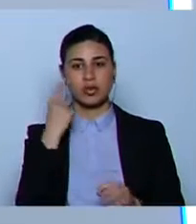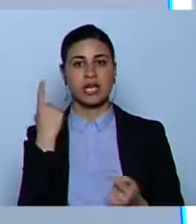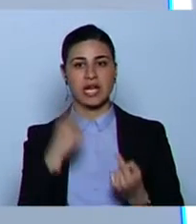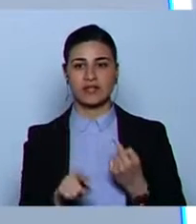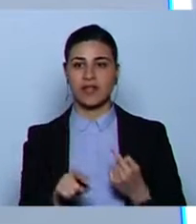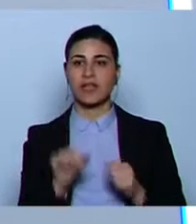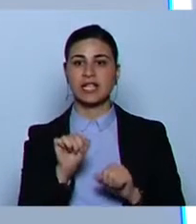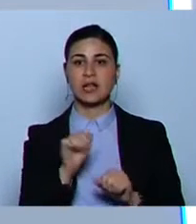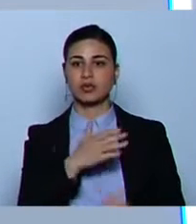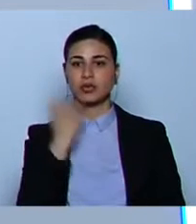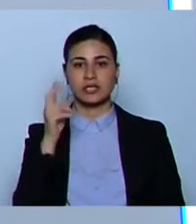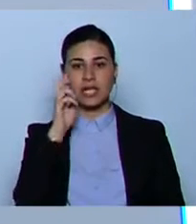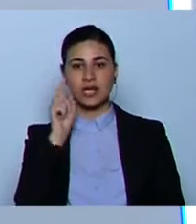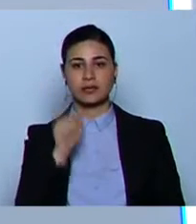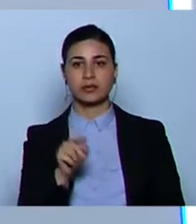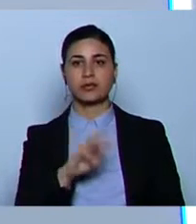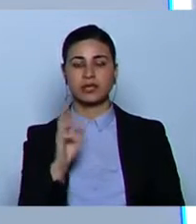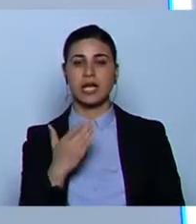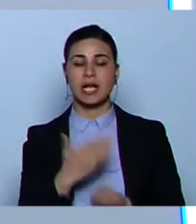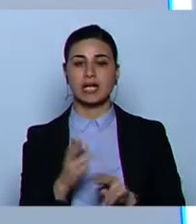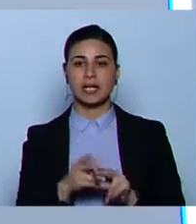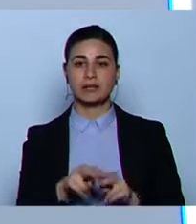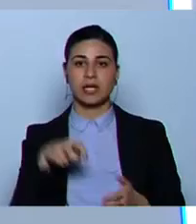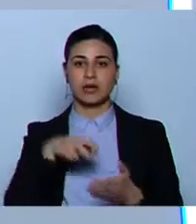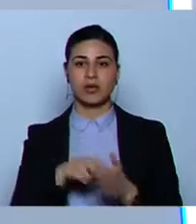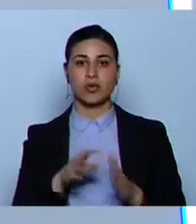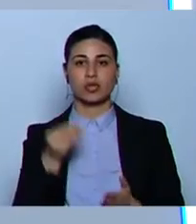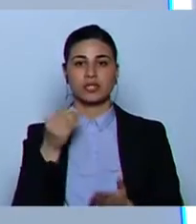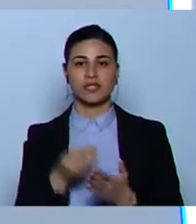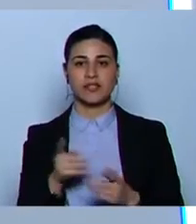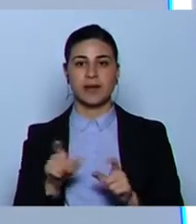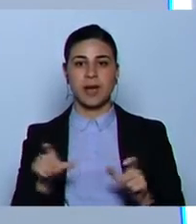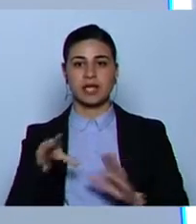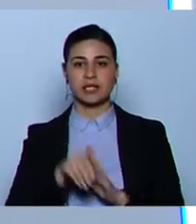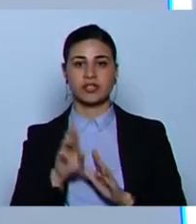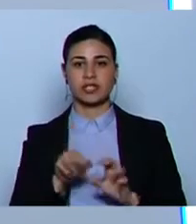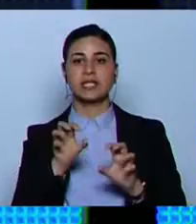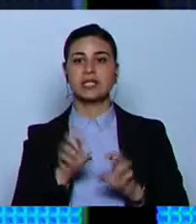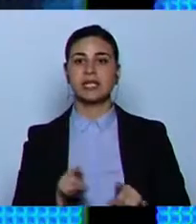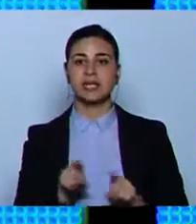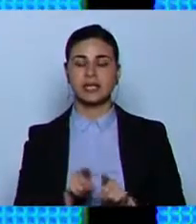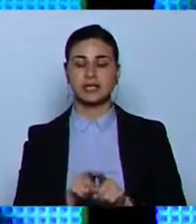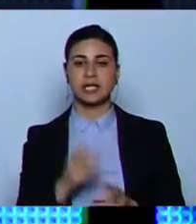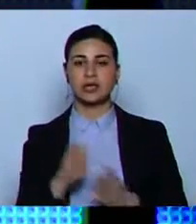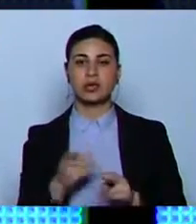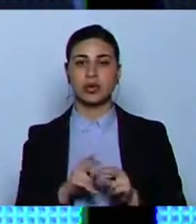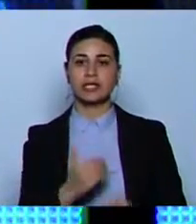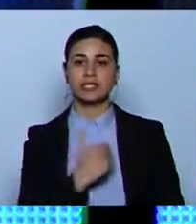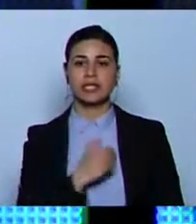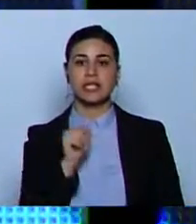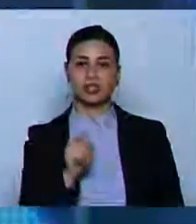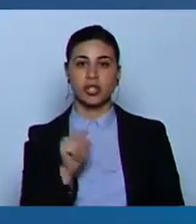არის დაცული სახელმწიფოსაგან სტანდარტისაგან გარდა იმისა რომ აქ არის ძალიან ძვირი და წესი ასეთია თუ ეს გინდა